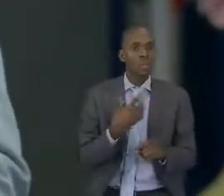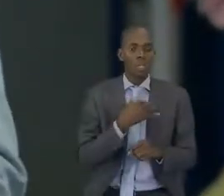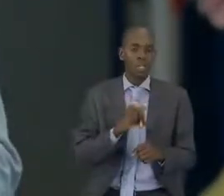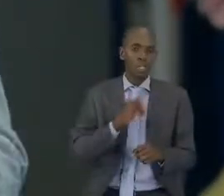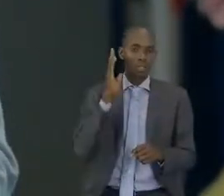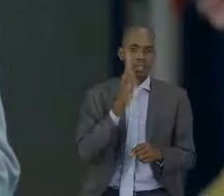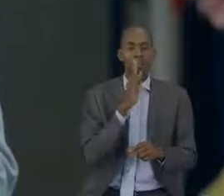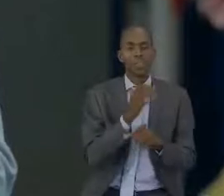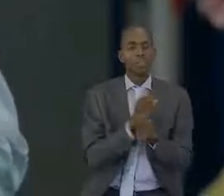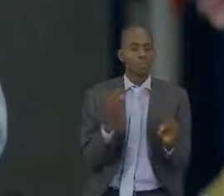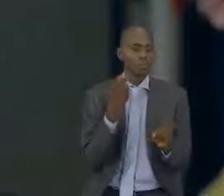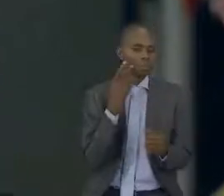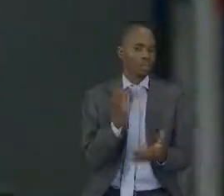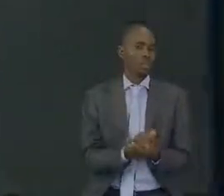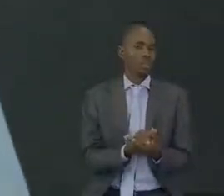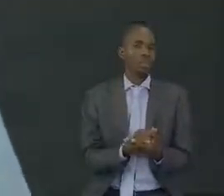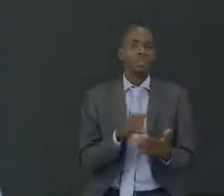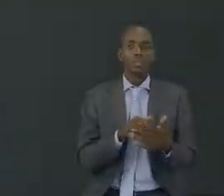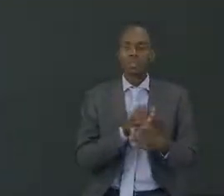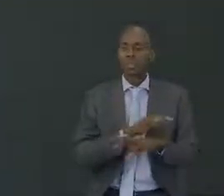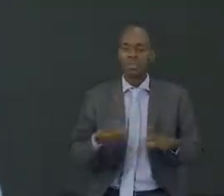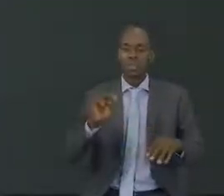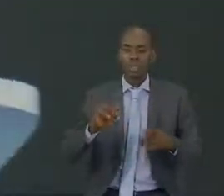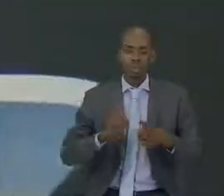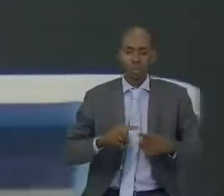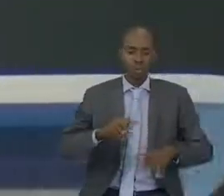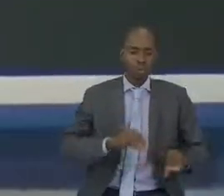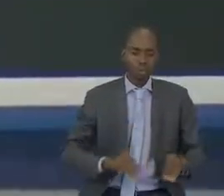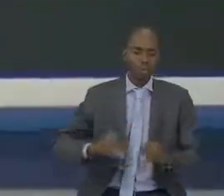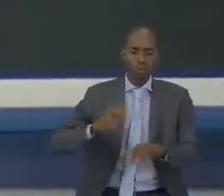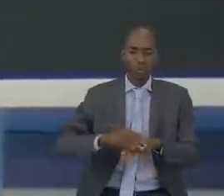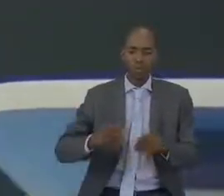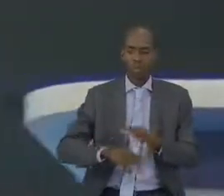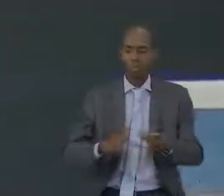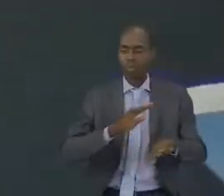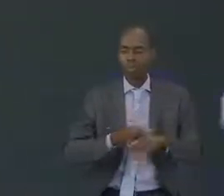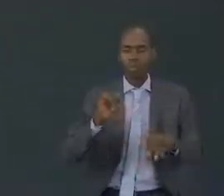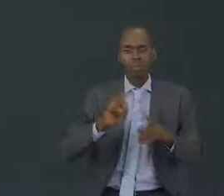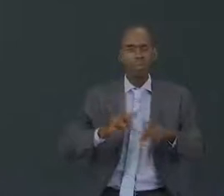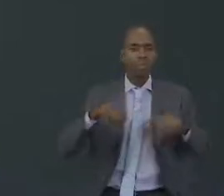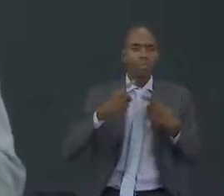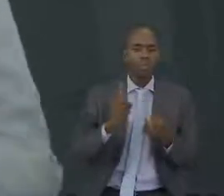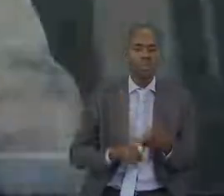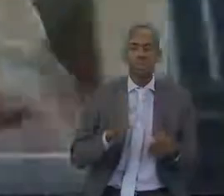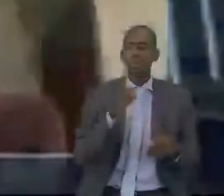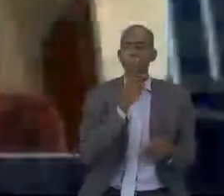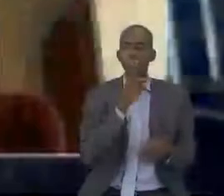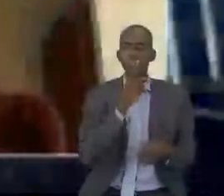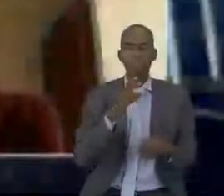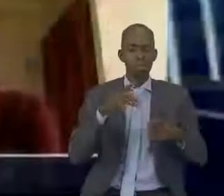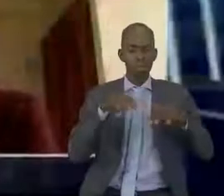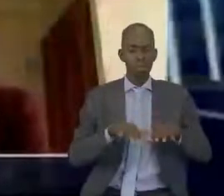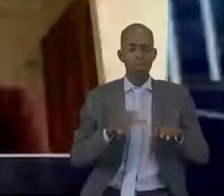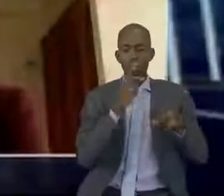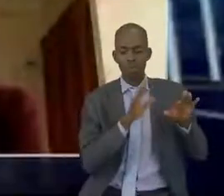Il n'a pas besoin de rouler par terre, il ne doit pas aller au Jourdain prend de l'eau là-bas, se